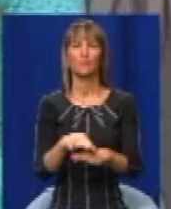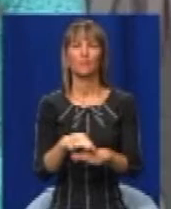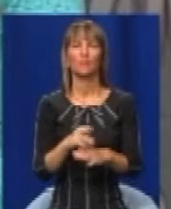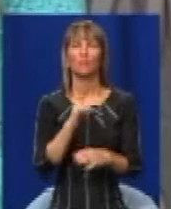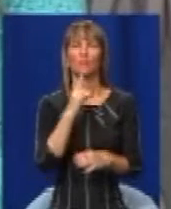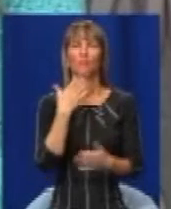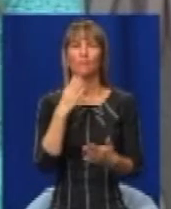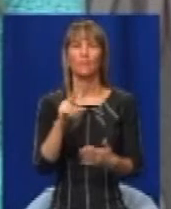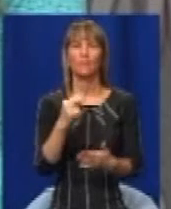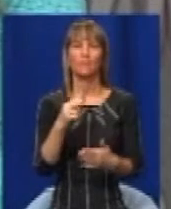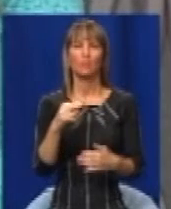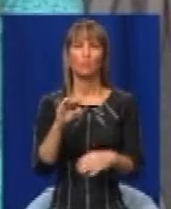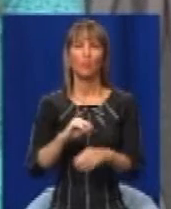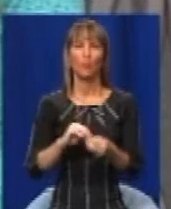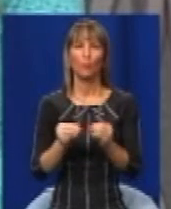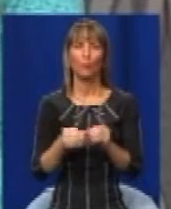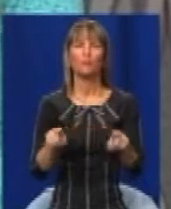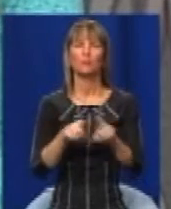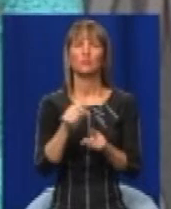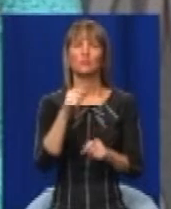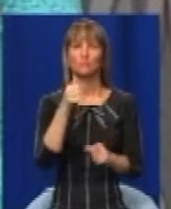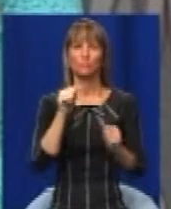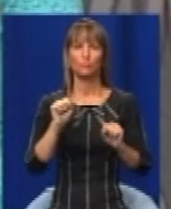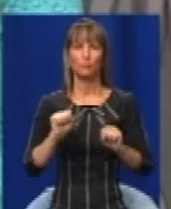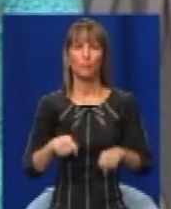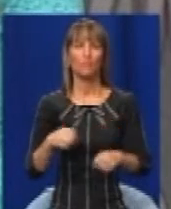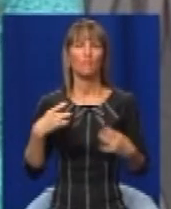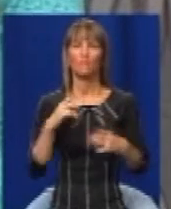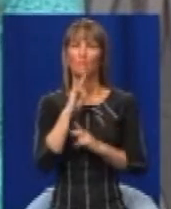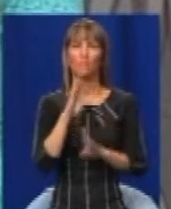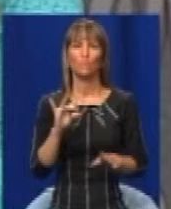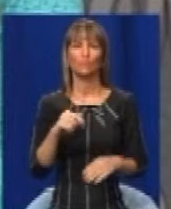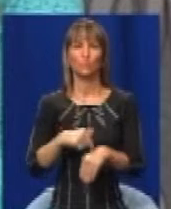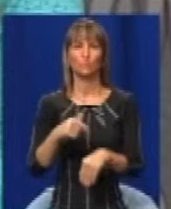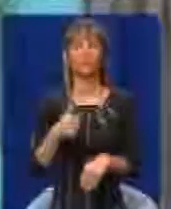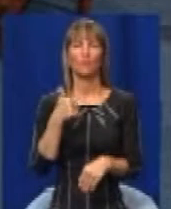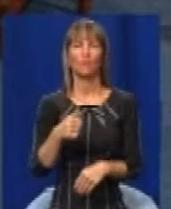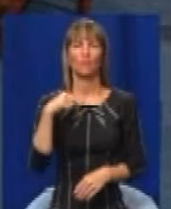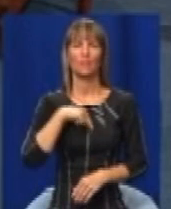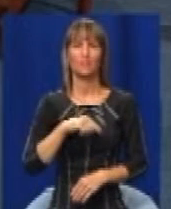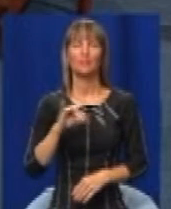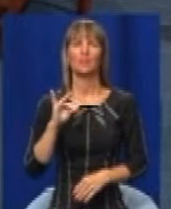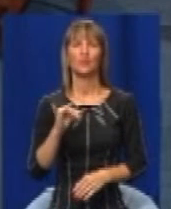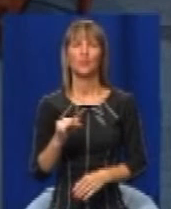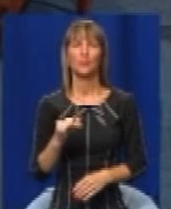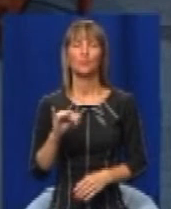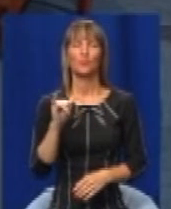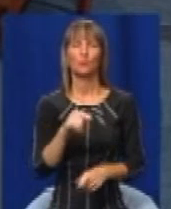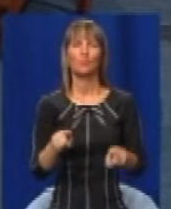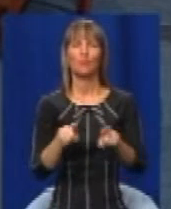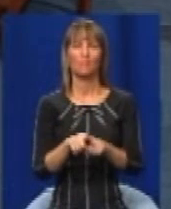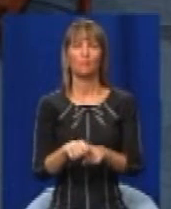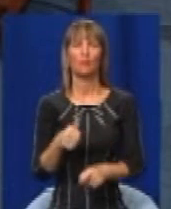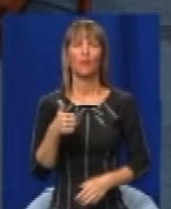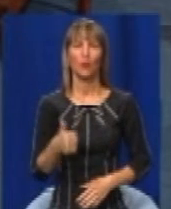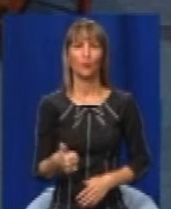відволікаючись від своїх проблем, і таким чином ви не будете нервувати і завжди будете почувати себе у гарному настрої та у таким прикольній